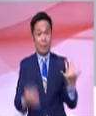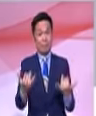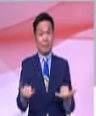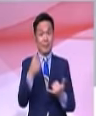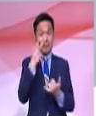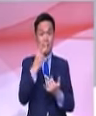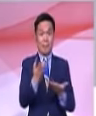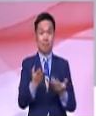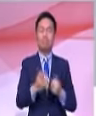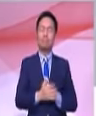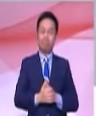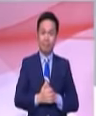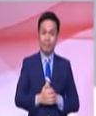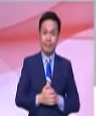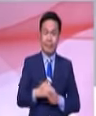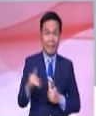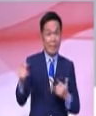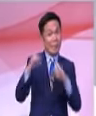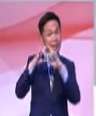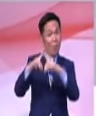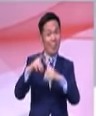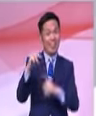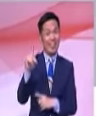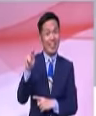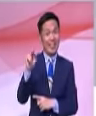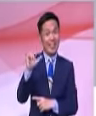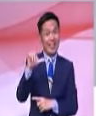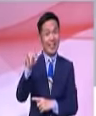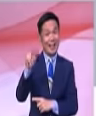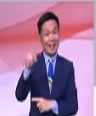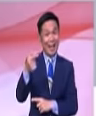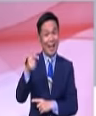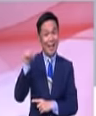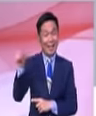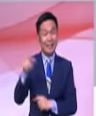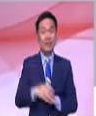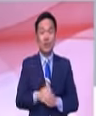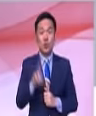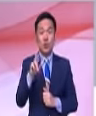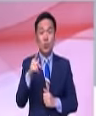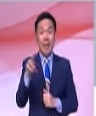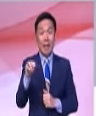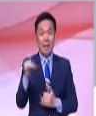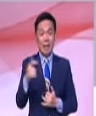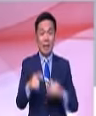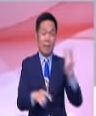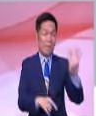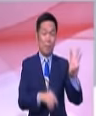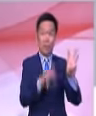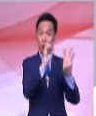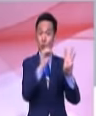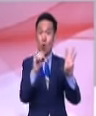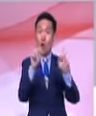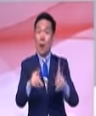di Dewan Kenyalang UPM Bintulu ini seramai 600